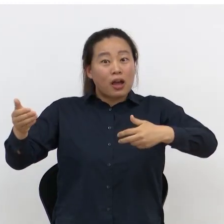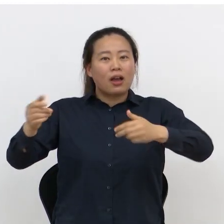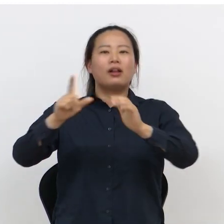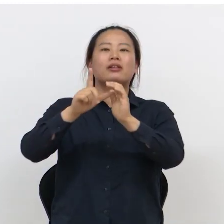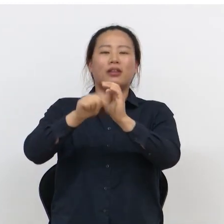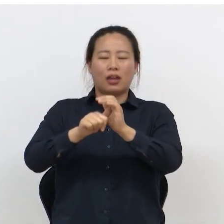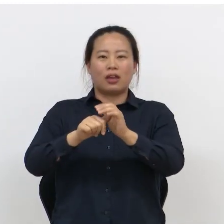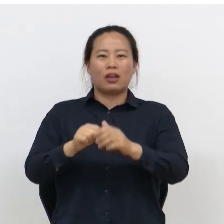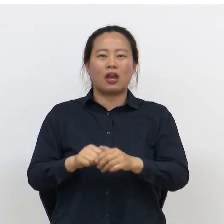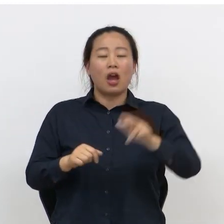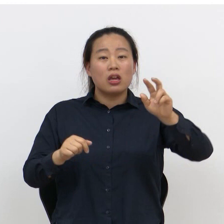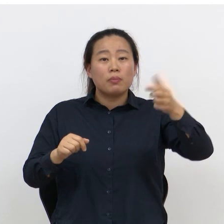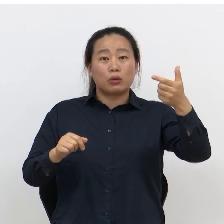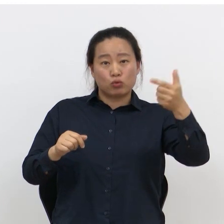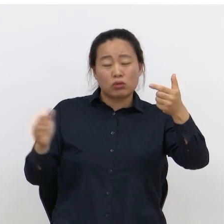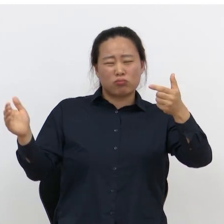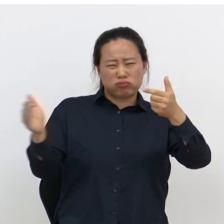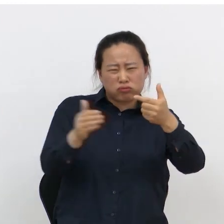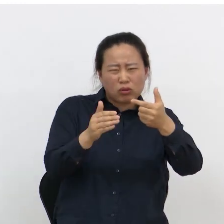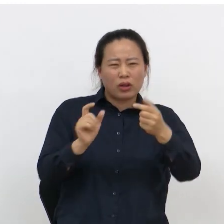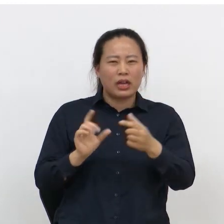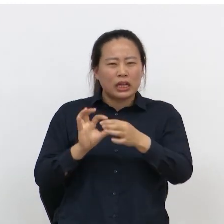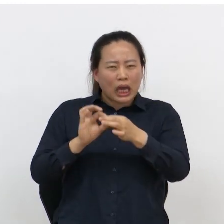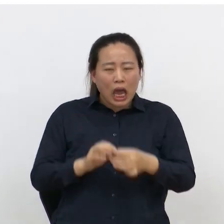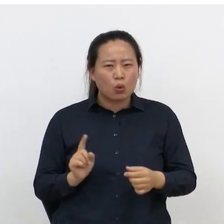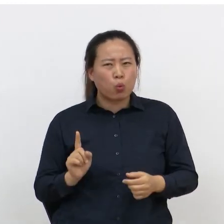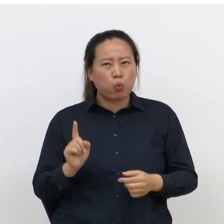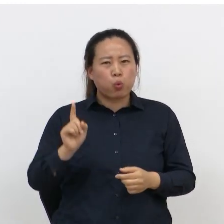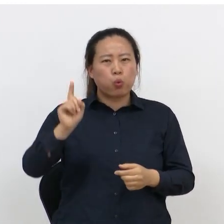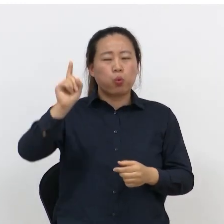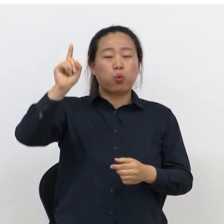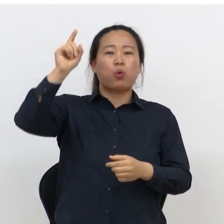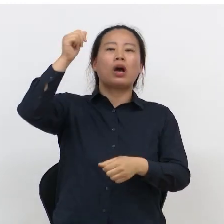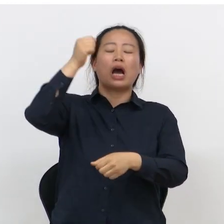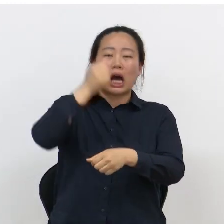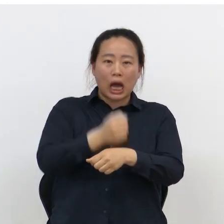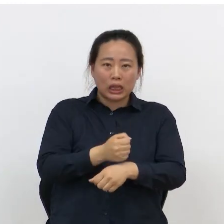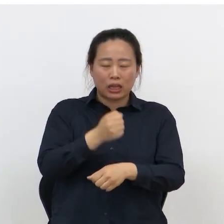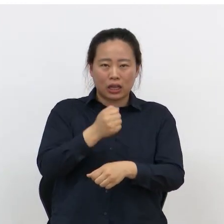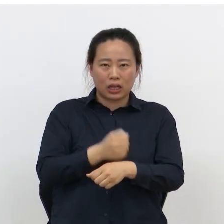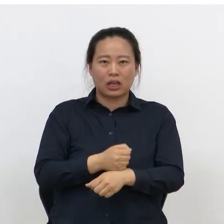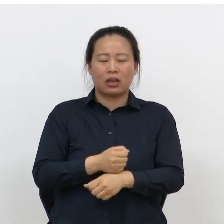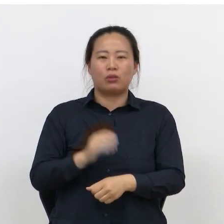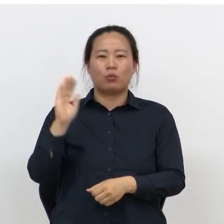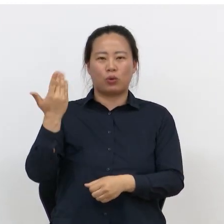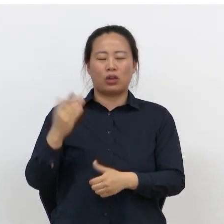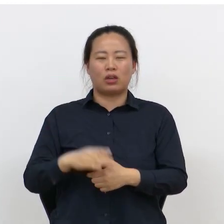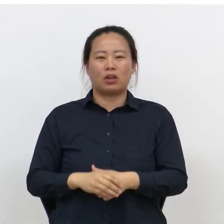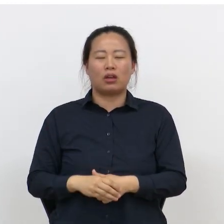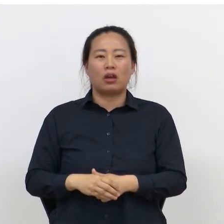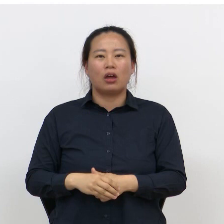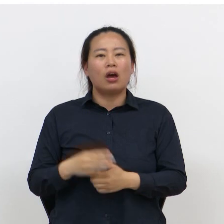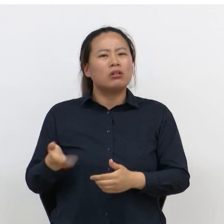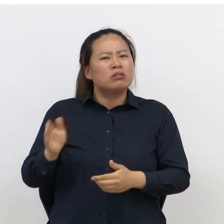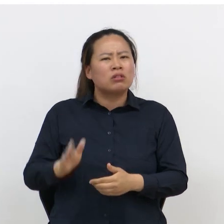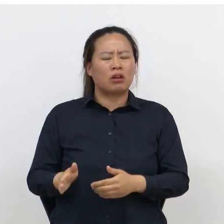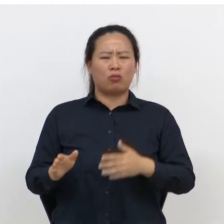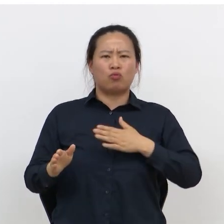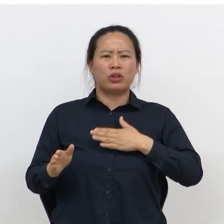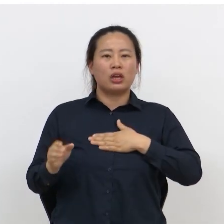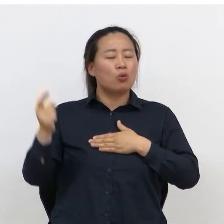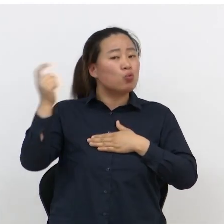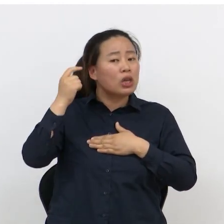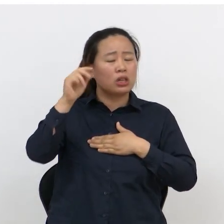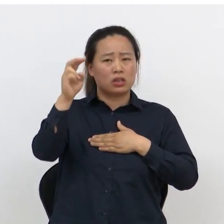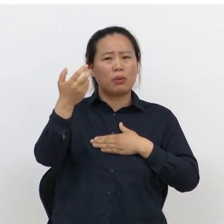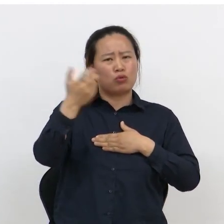튕기면 260Hz부터 피치가 올라가면서 자자자자작 이렇게 높은 피치의 소리를 내는 거죠. 그러면은 그래도 우리 귀에는 260Hz로